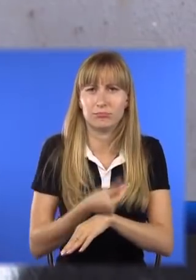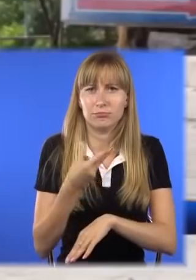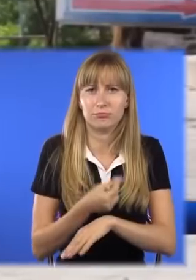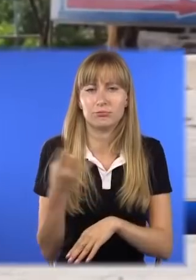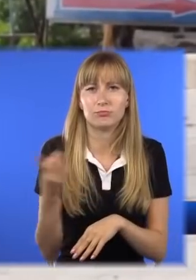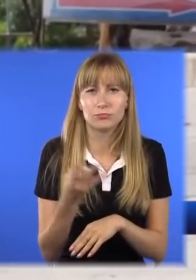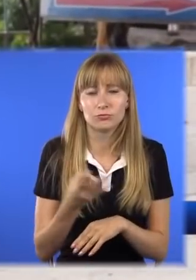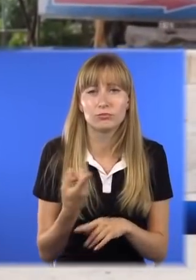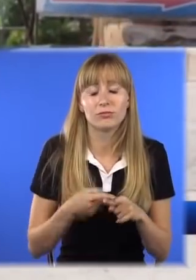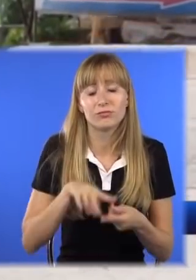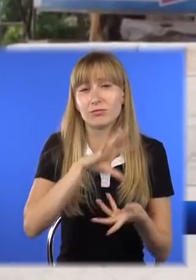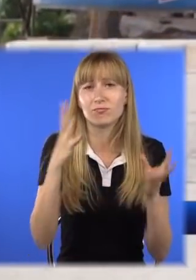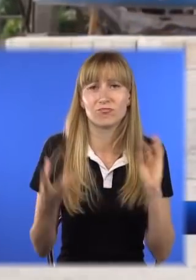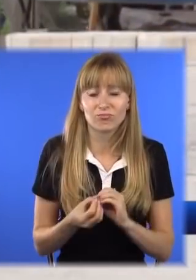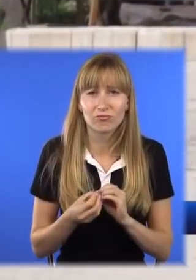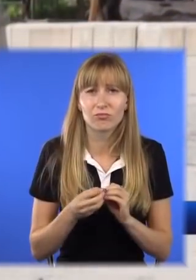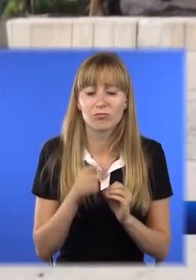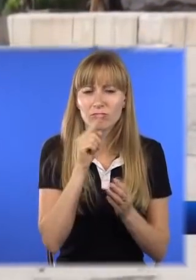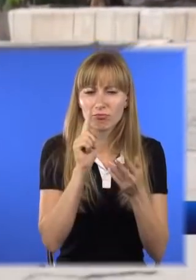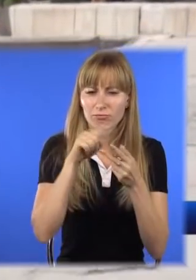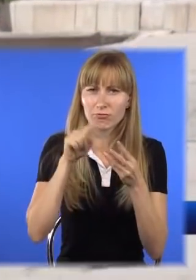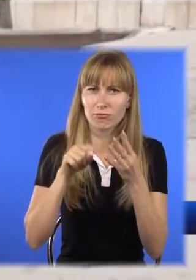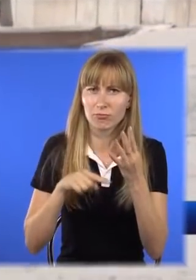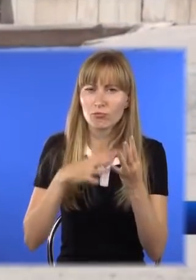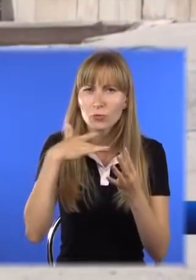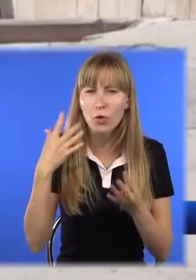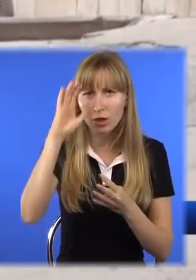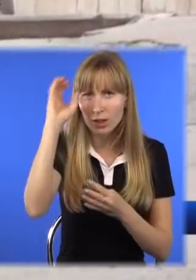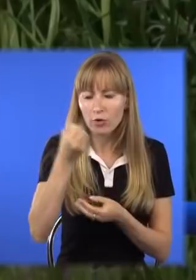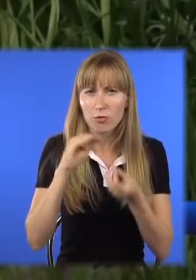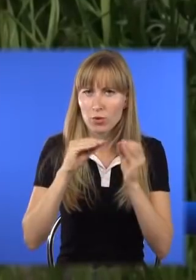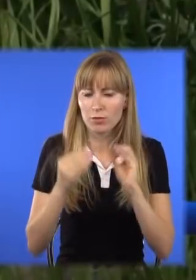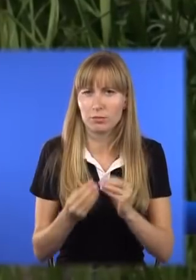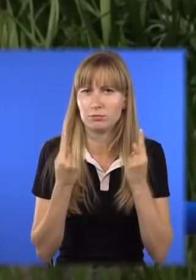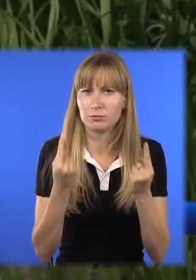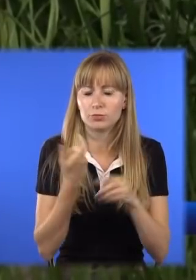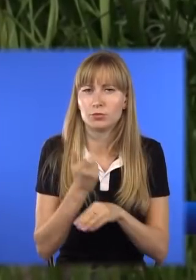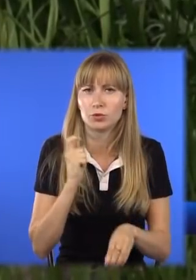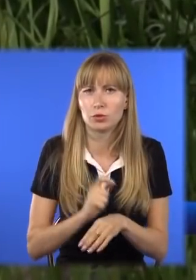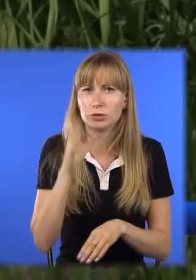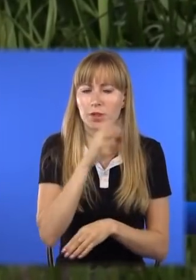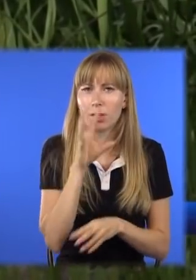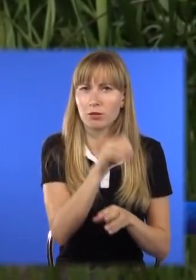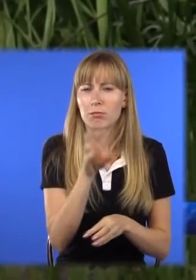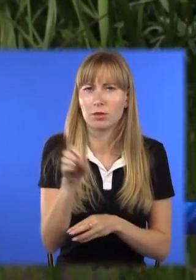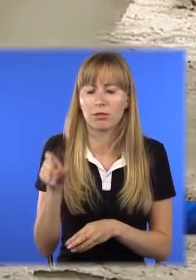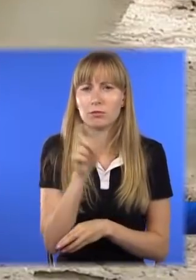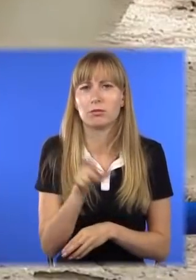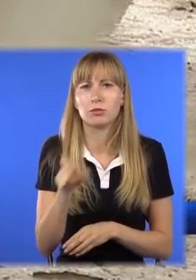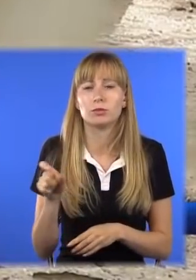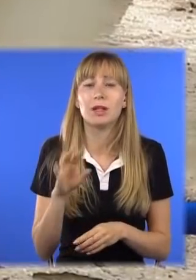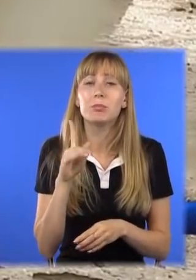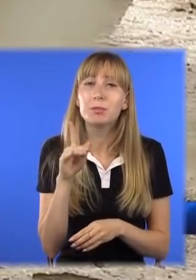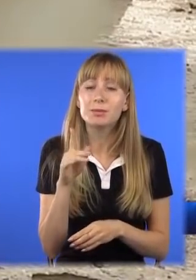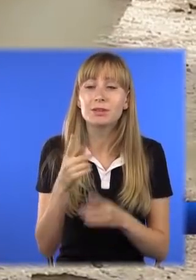на людей, можна сміливо сказати, у Кривому Розі ця проблема стоїть гостро. Можливо, якщо б міський притулок для тварин